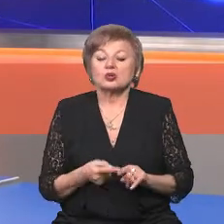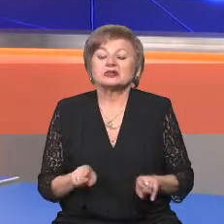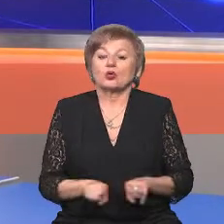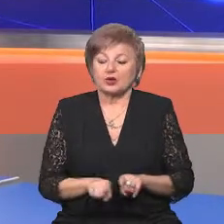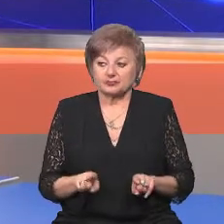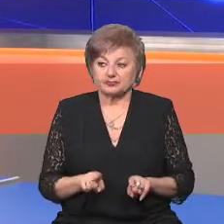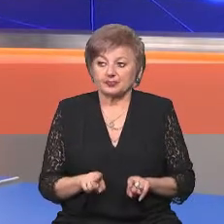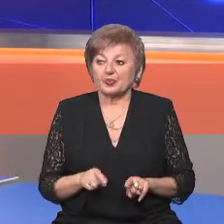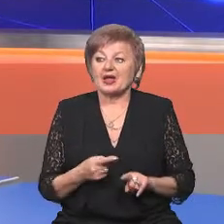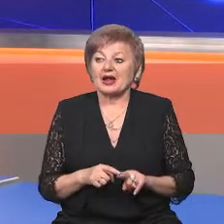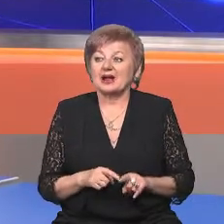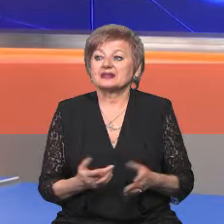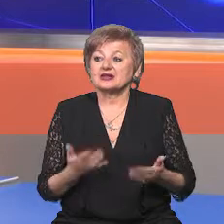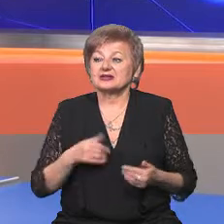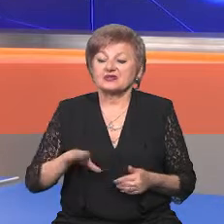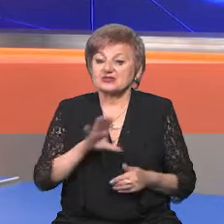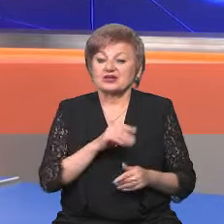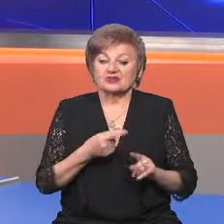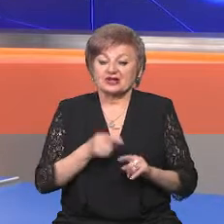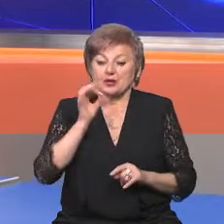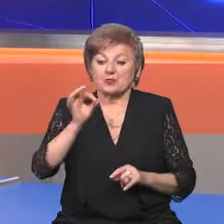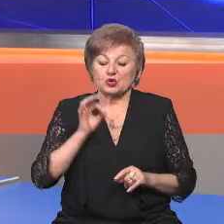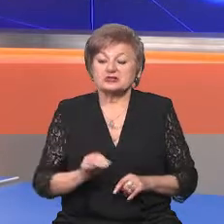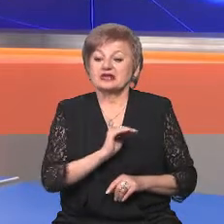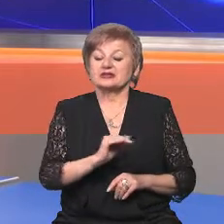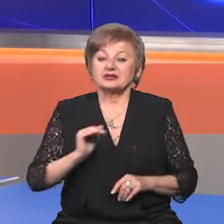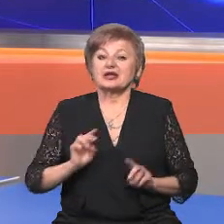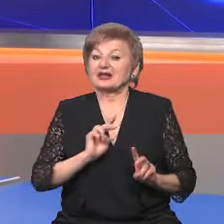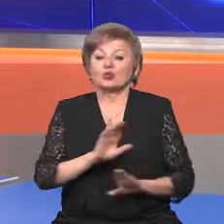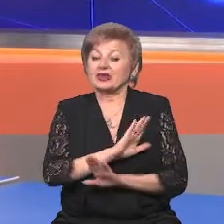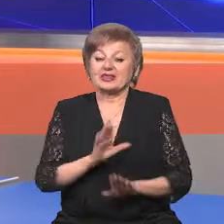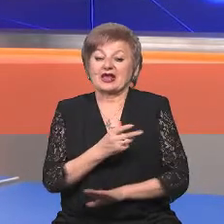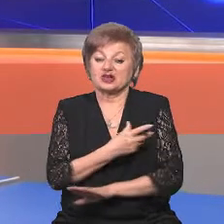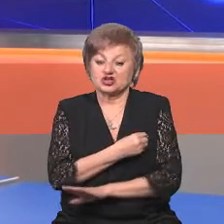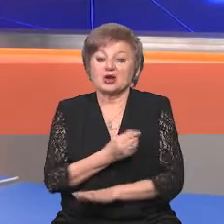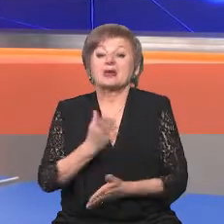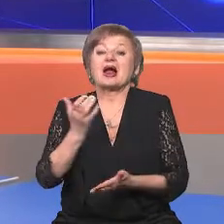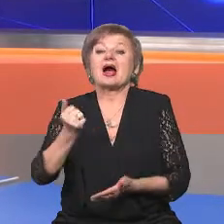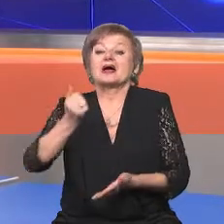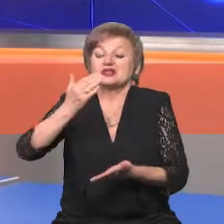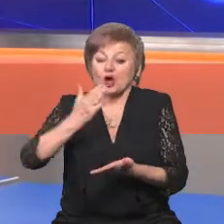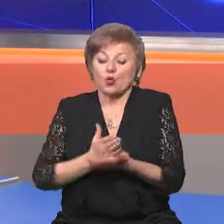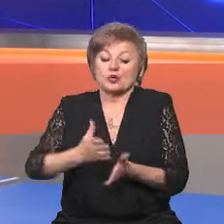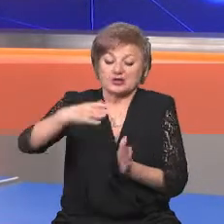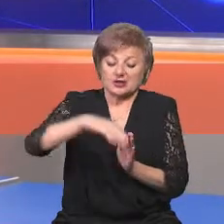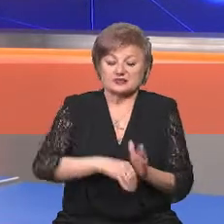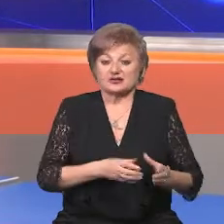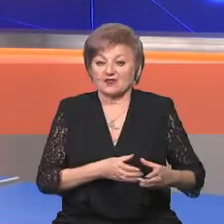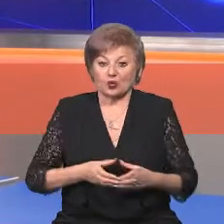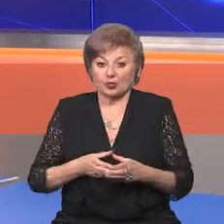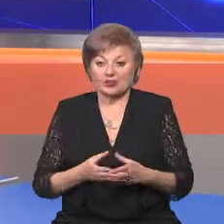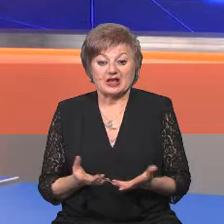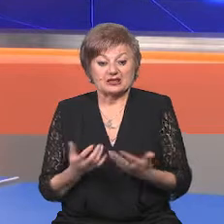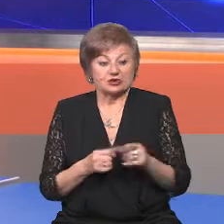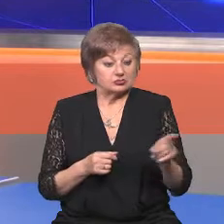Це значить, що ті відсотки дітей, які не щеплені та перебувають в цьому колективі, за рахунок